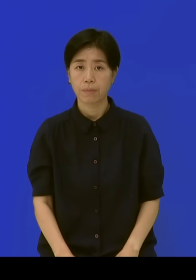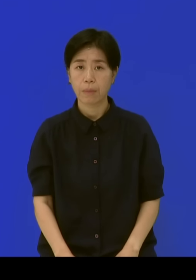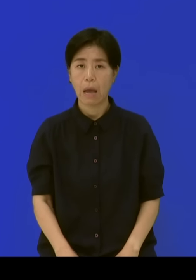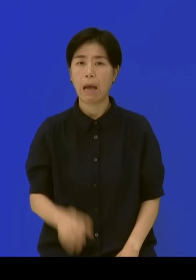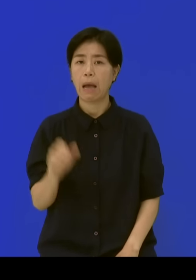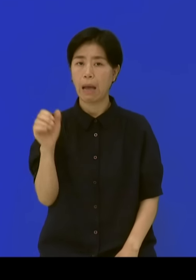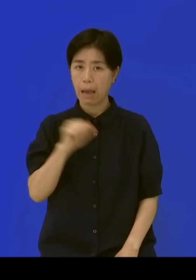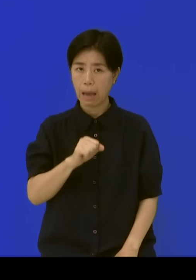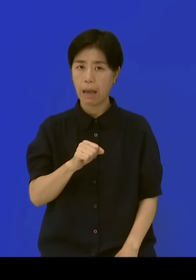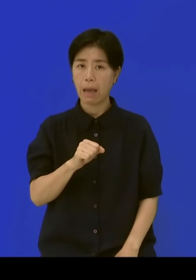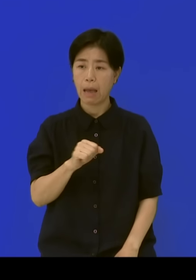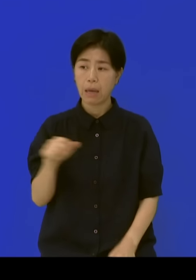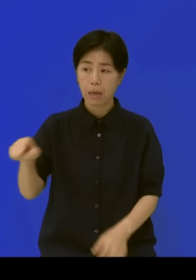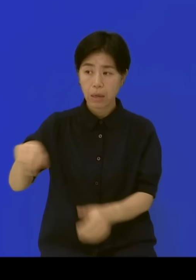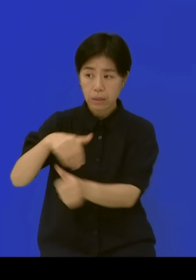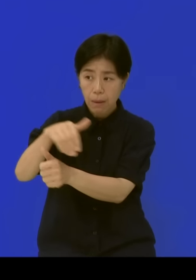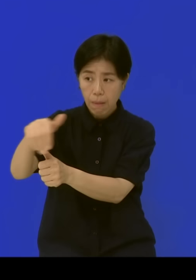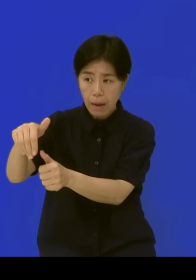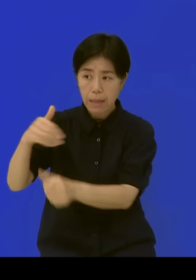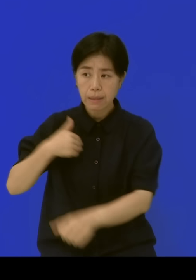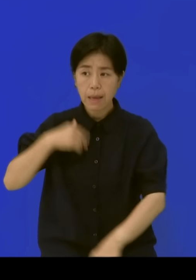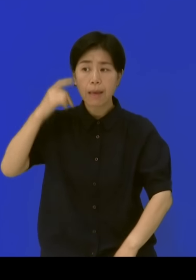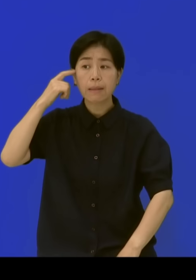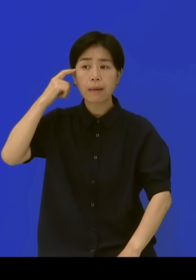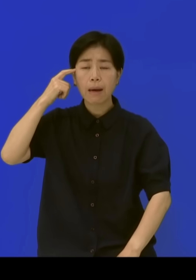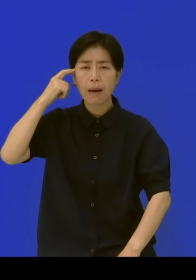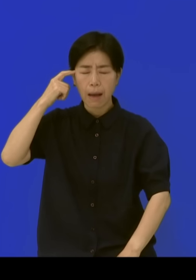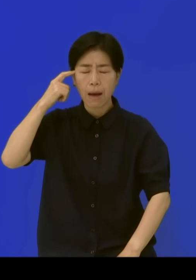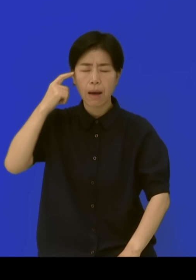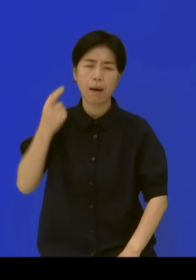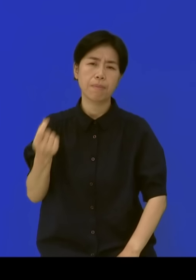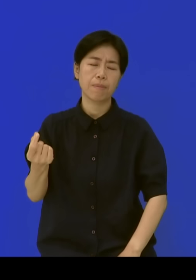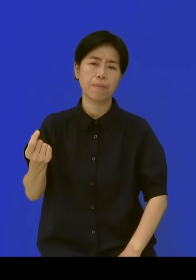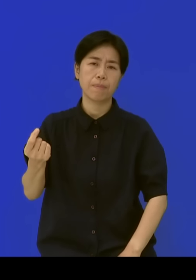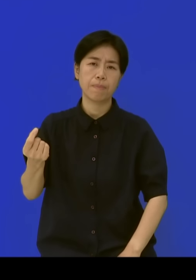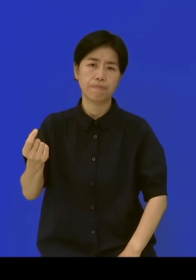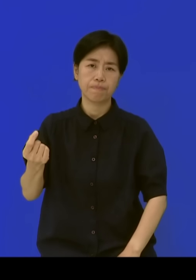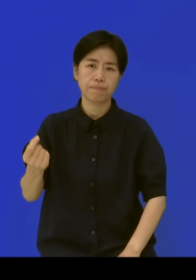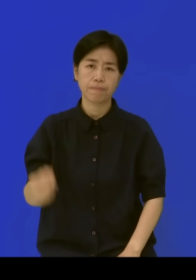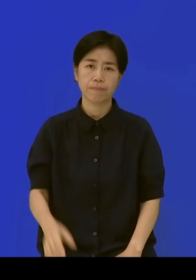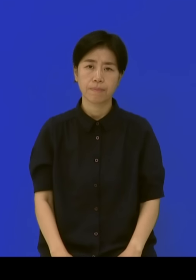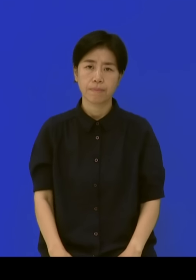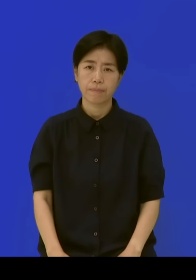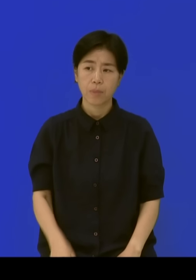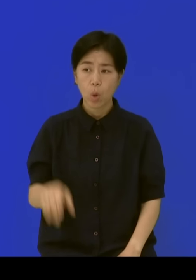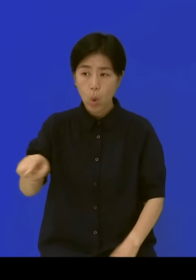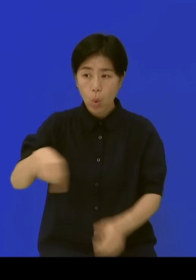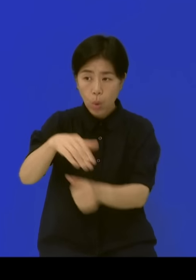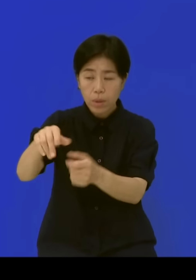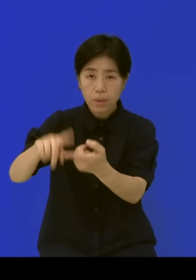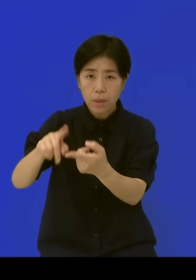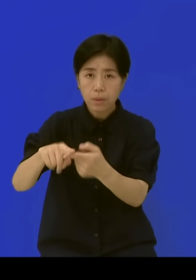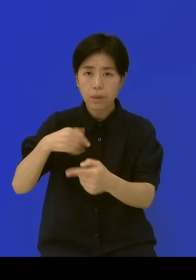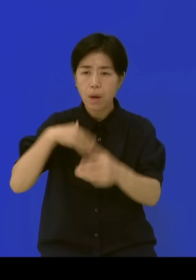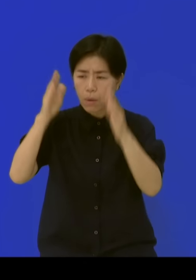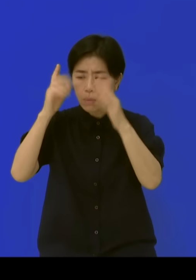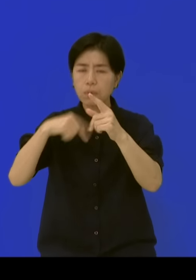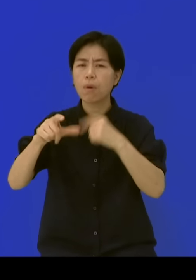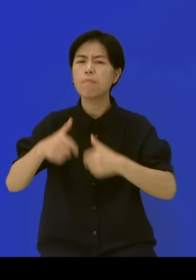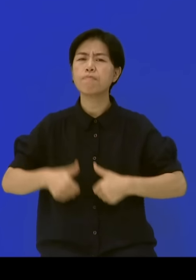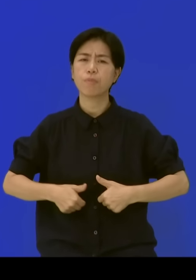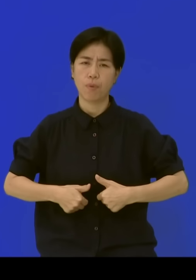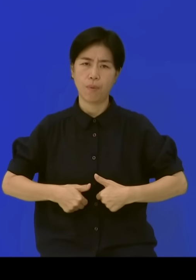내가 생각한 게 맞는 거구나. 맞는 거구나. 내가 무지한 부분이 있었구나라는 걸 알게 되고 이분을 공부해야 되겠다는 생각을 하게 되는